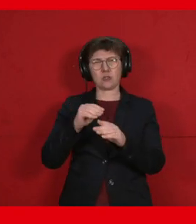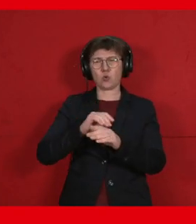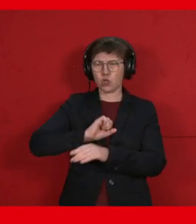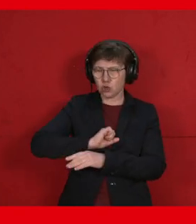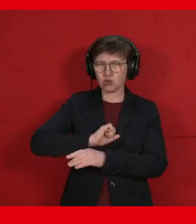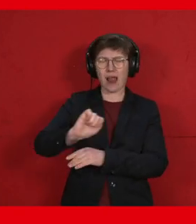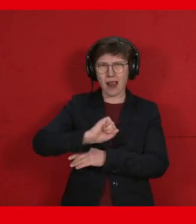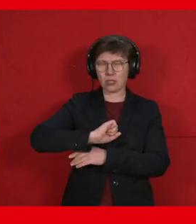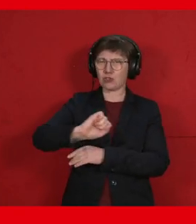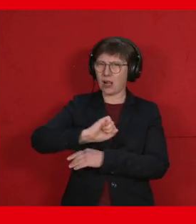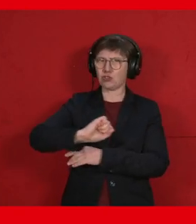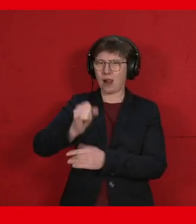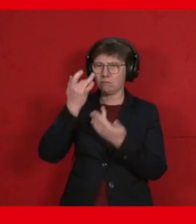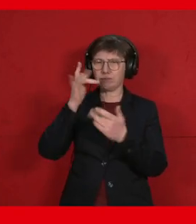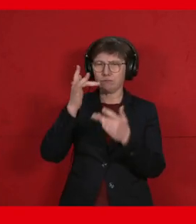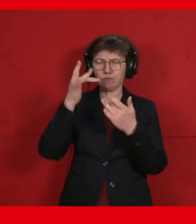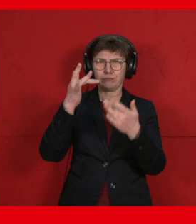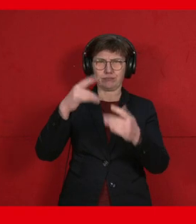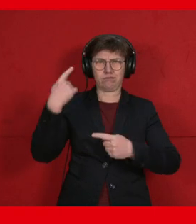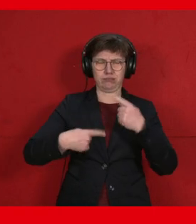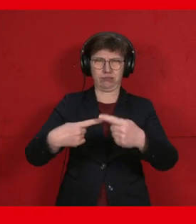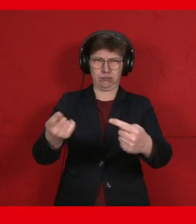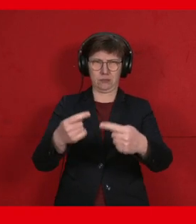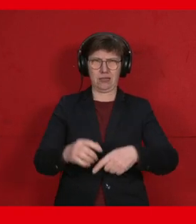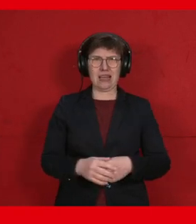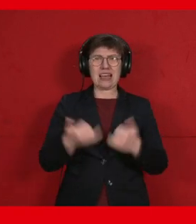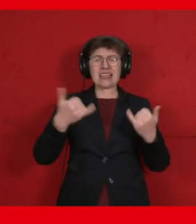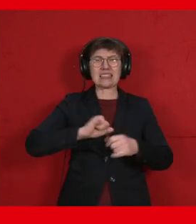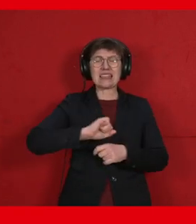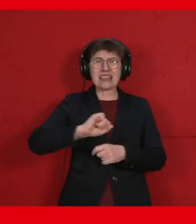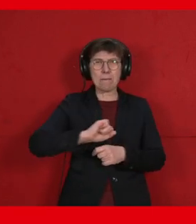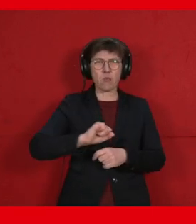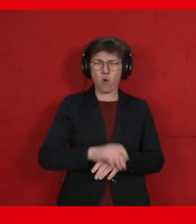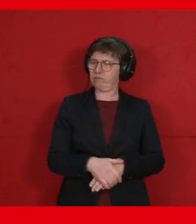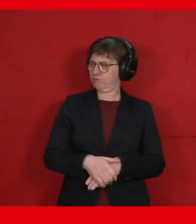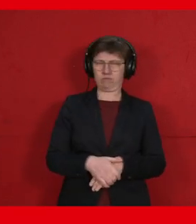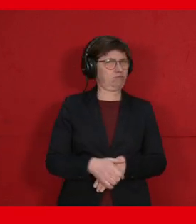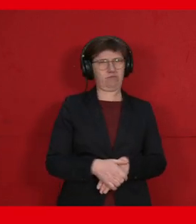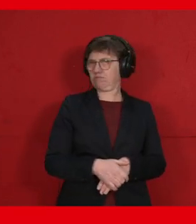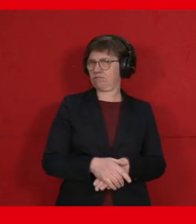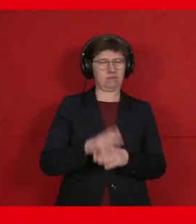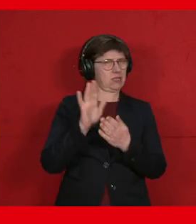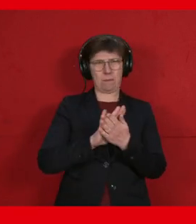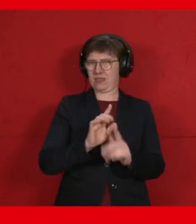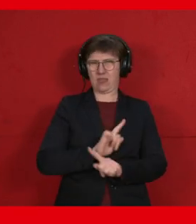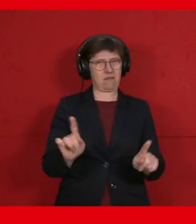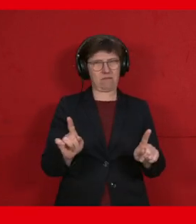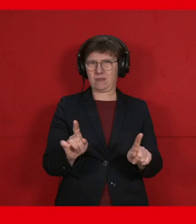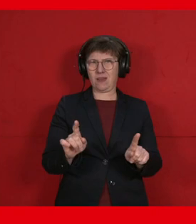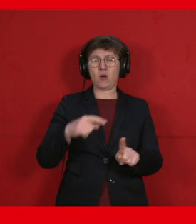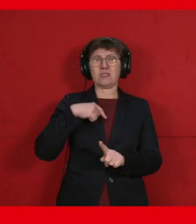Sachen schnell gehen. Bei dem gegenwärtigen Tempo wird das nichts. Und ich kann nur